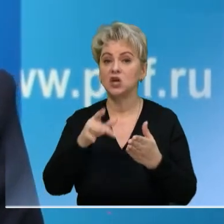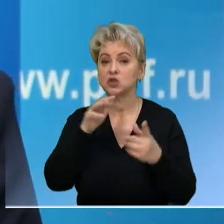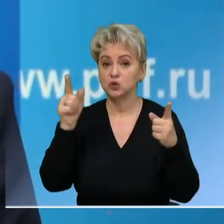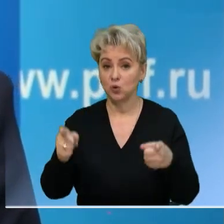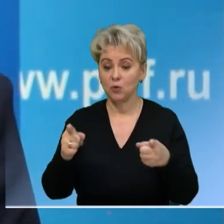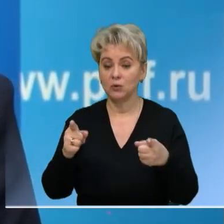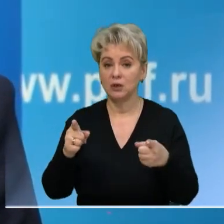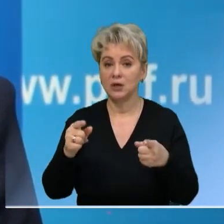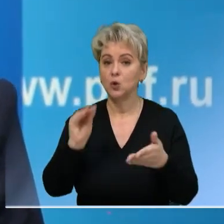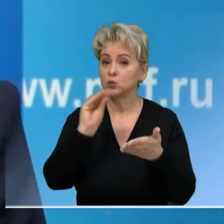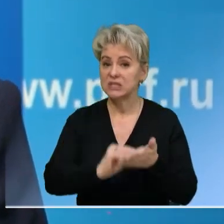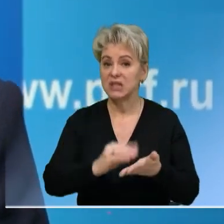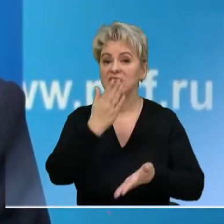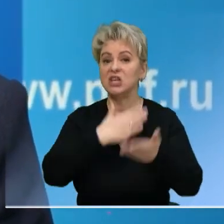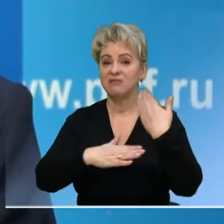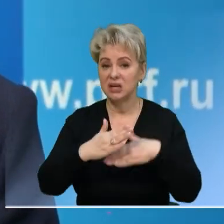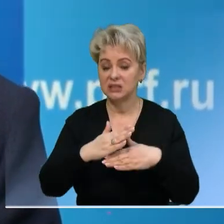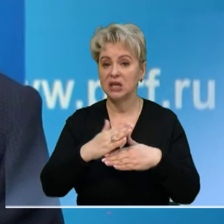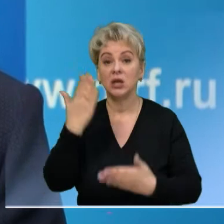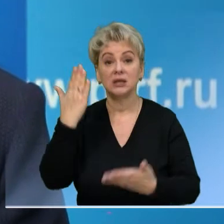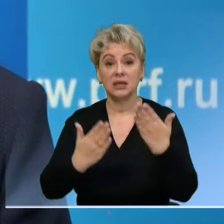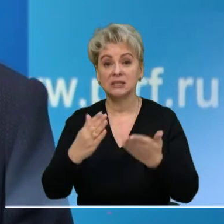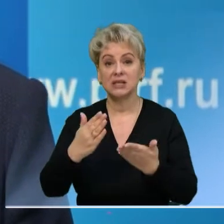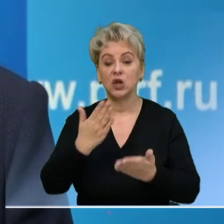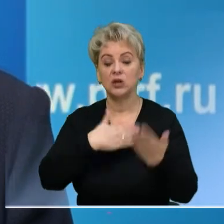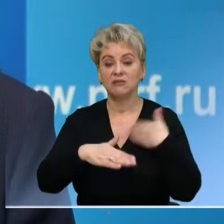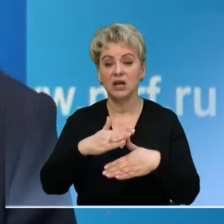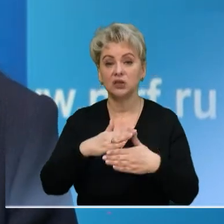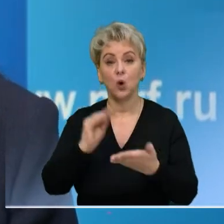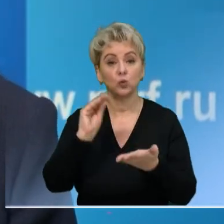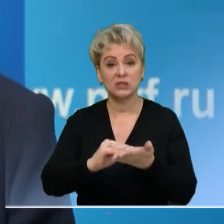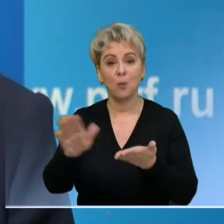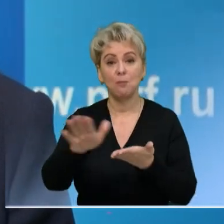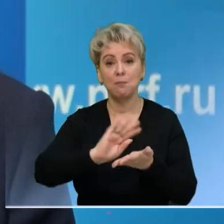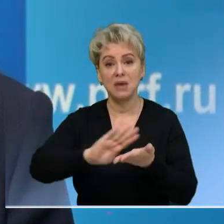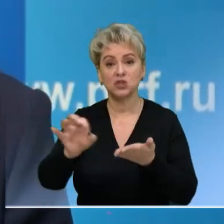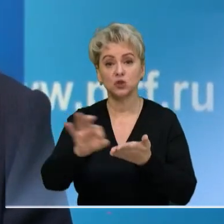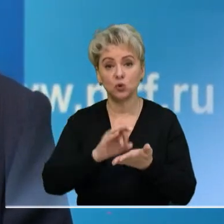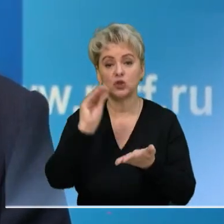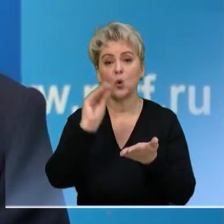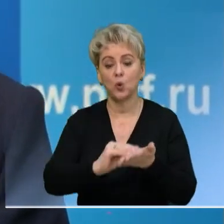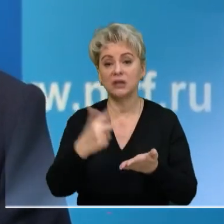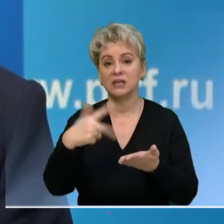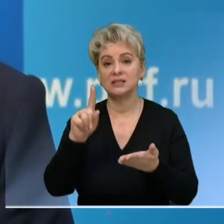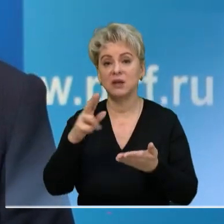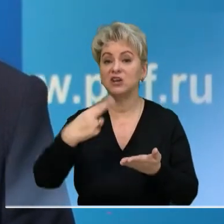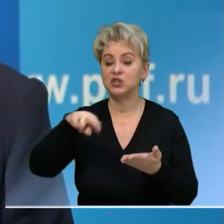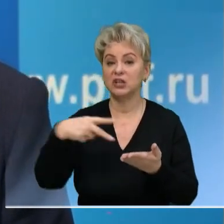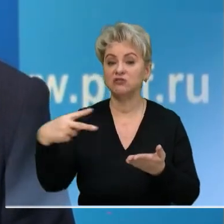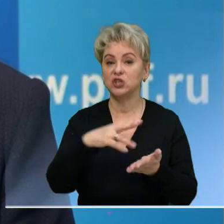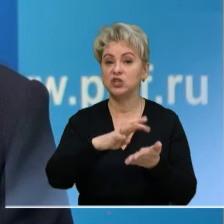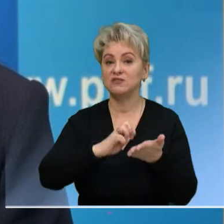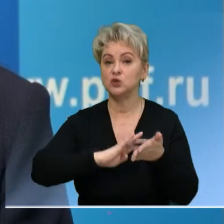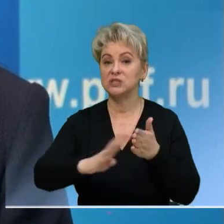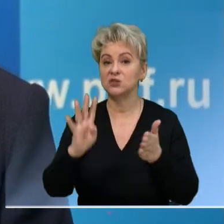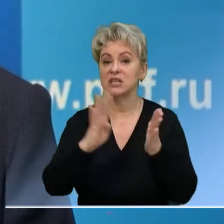срок установления инвалидности. Если инвалидность установлена бессрочно, то указывается 31